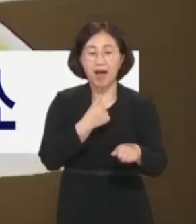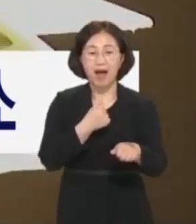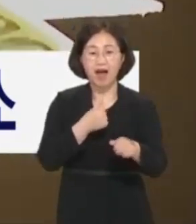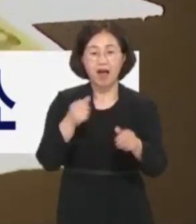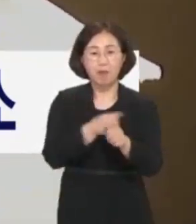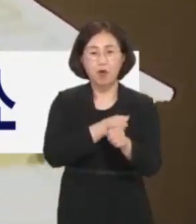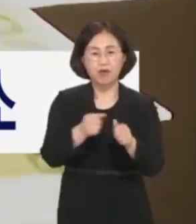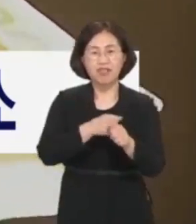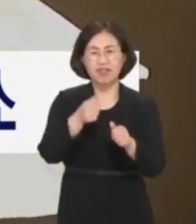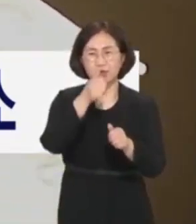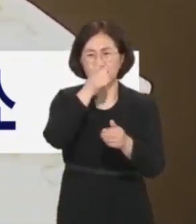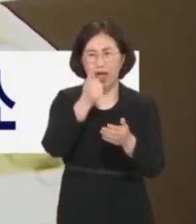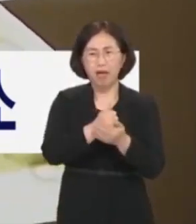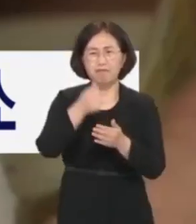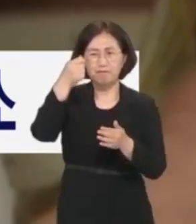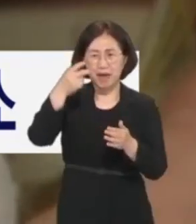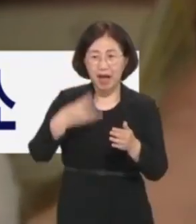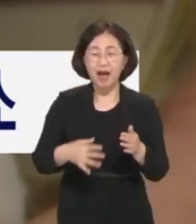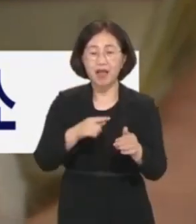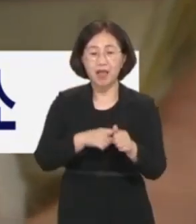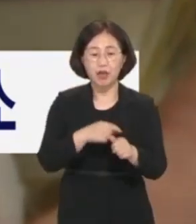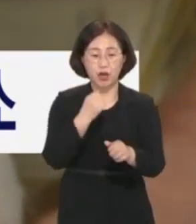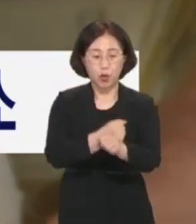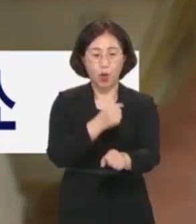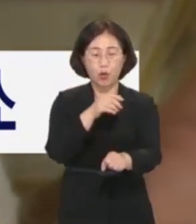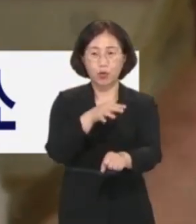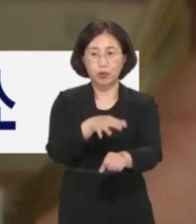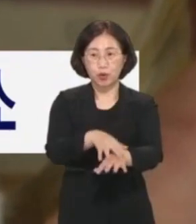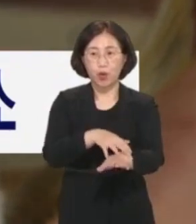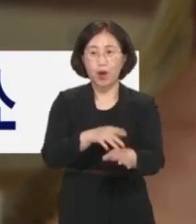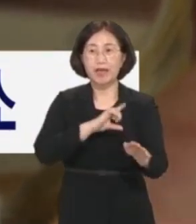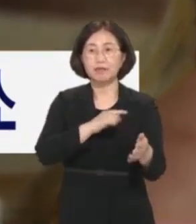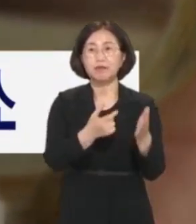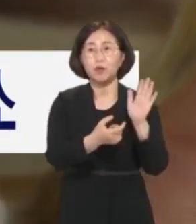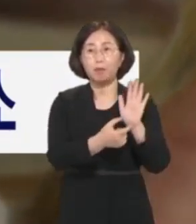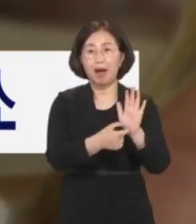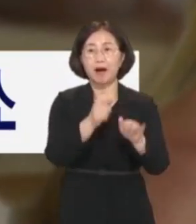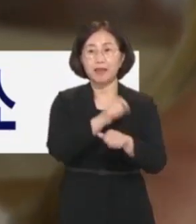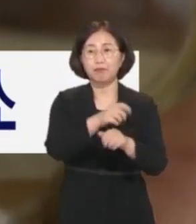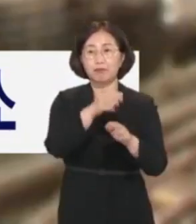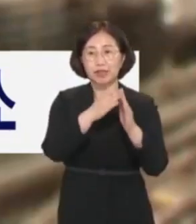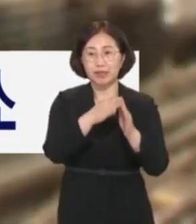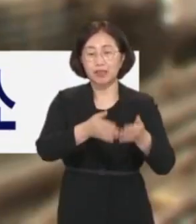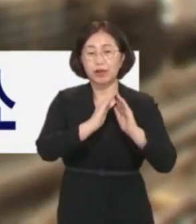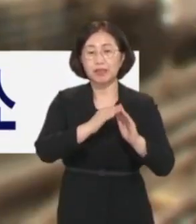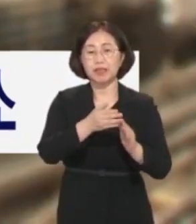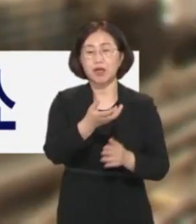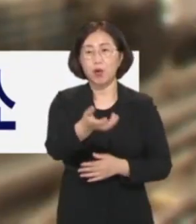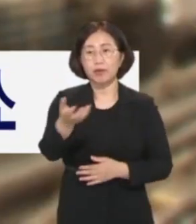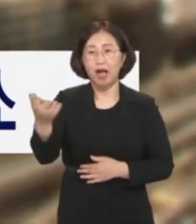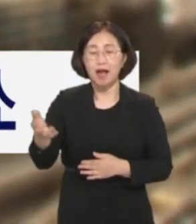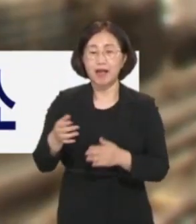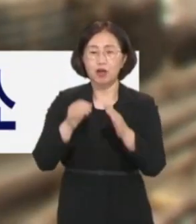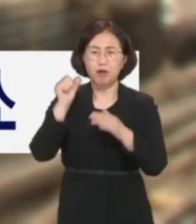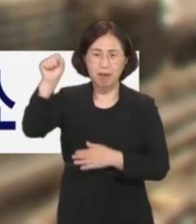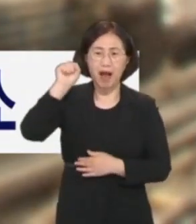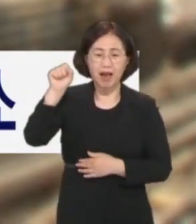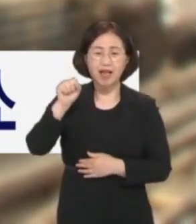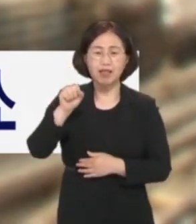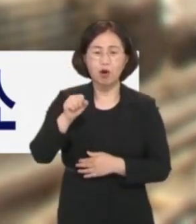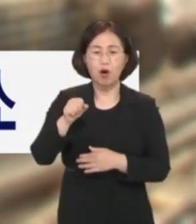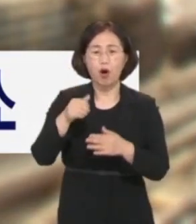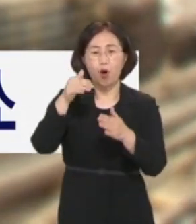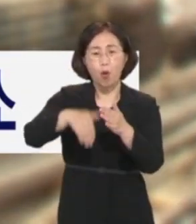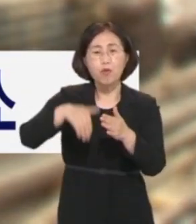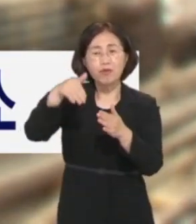폭력전과가 있었던 a씨는 노조 이름을 건 사무실을 차린 뒤 공사현장을 돌며 집회를 열거나 민원을 제기하는